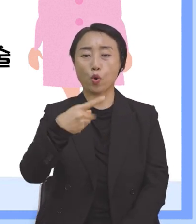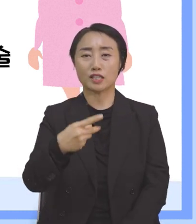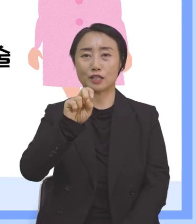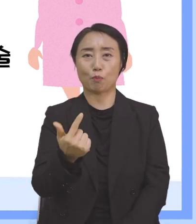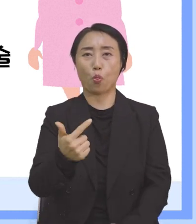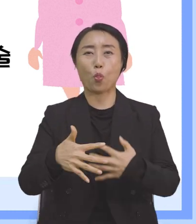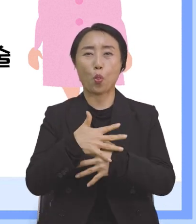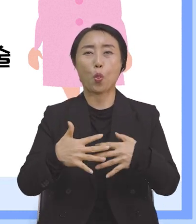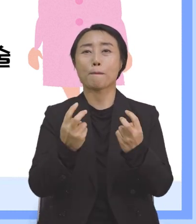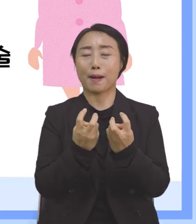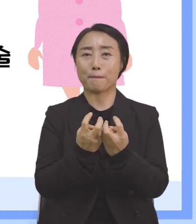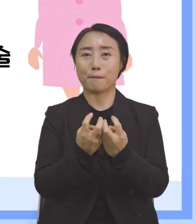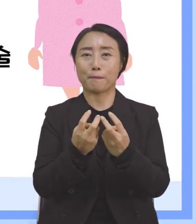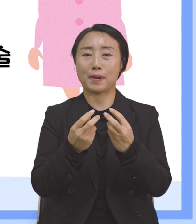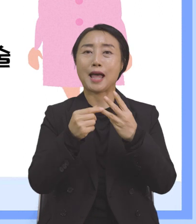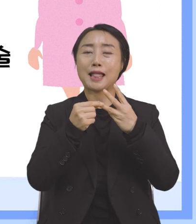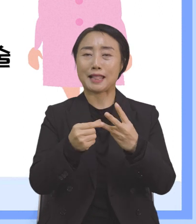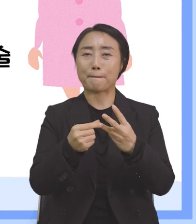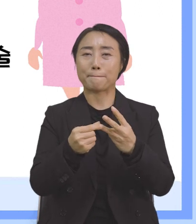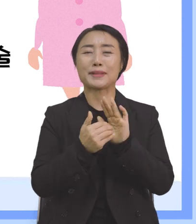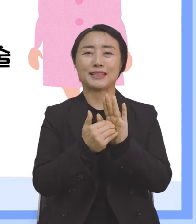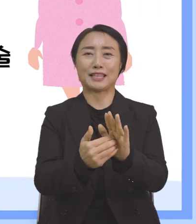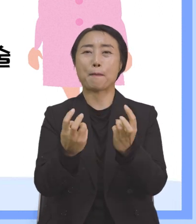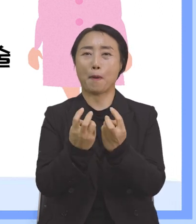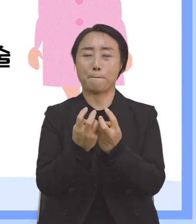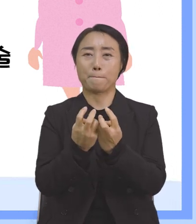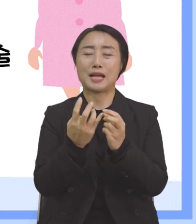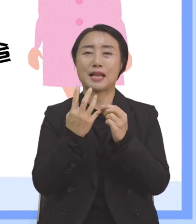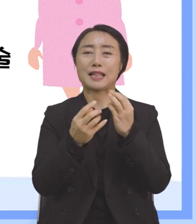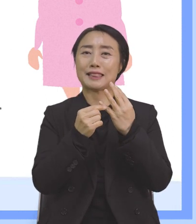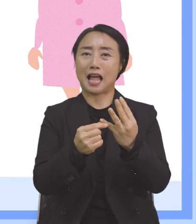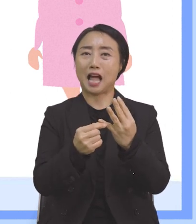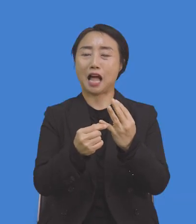요법 3. 차단 피임법 4. 불임 수술.